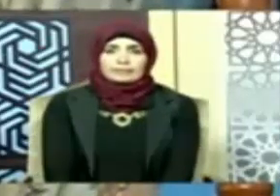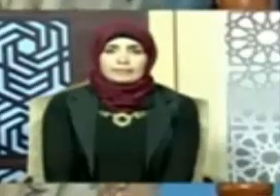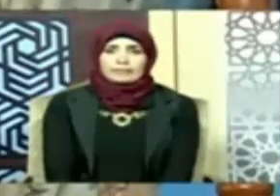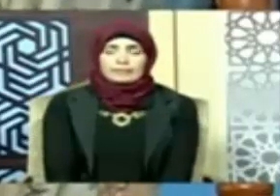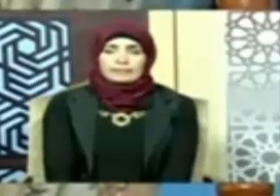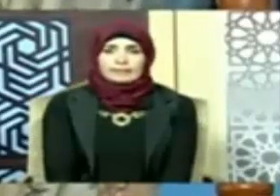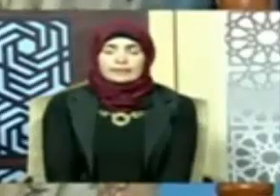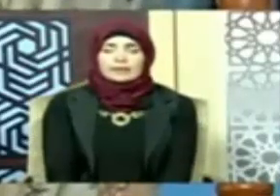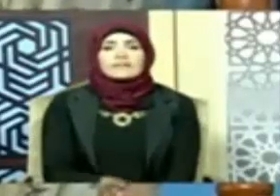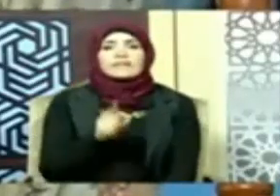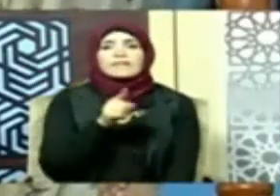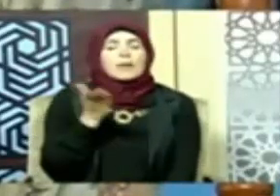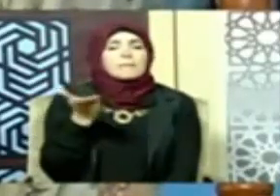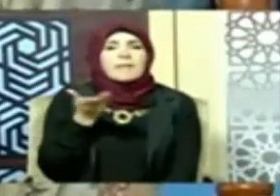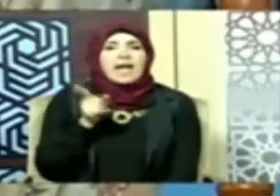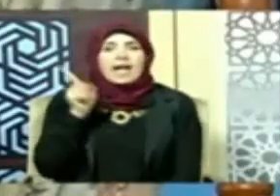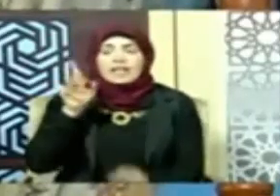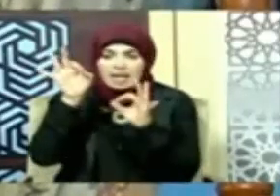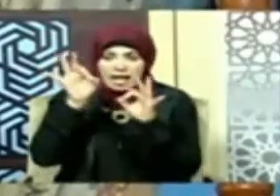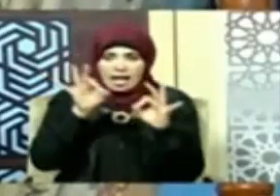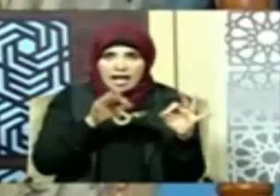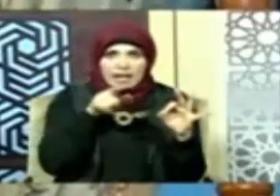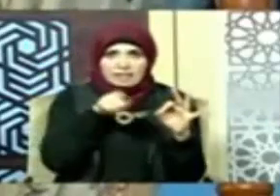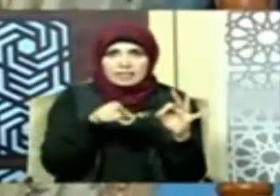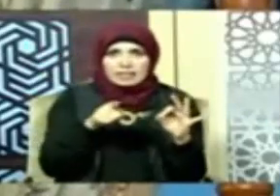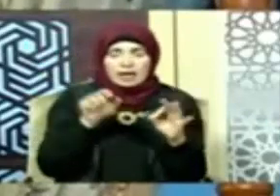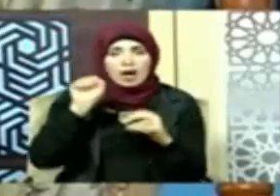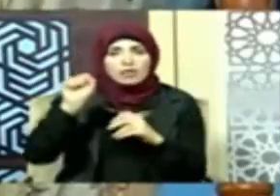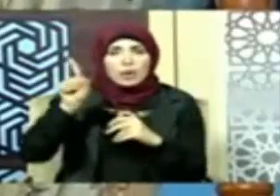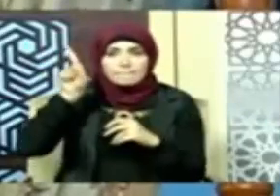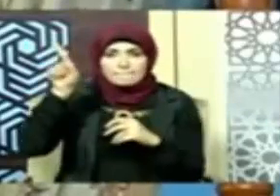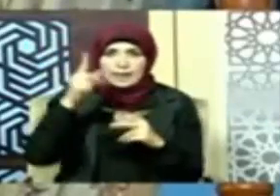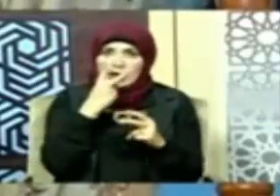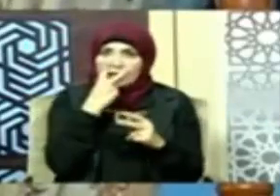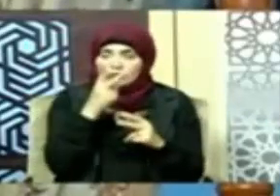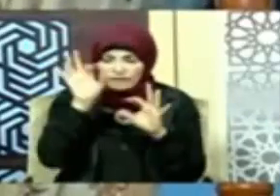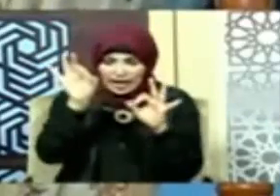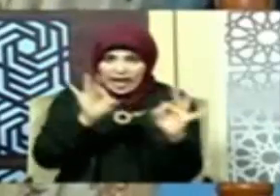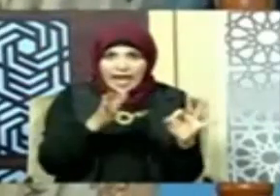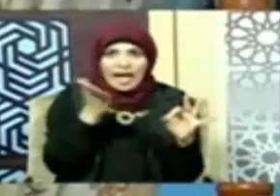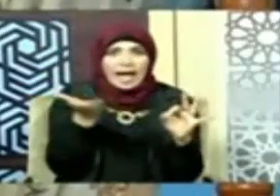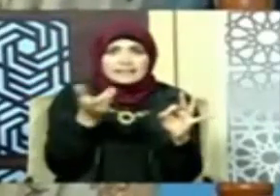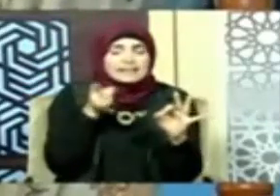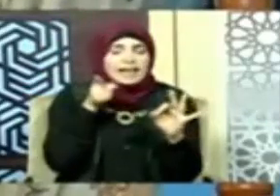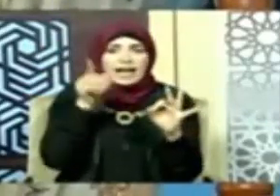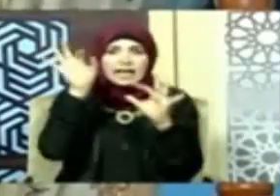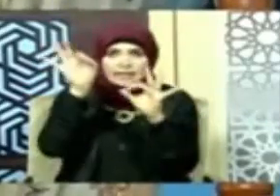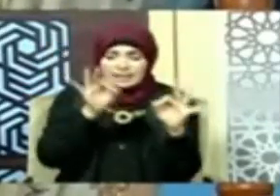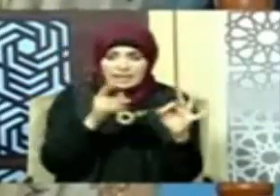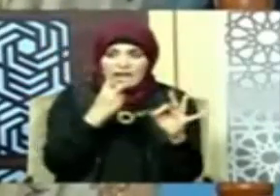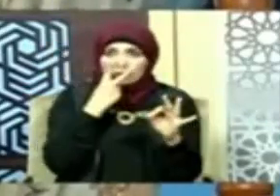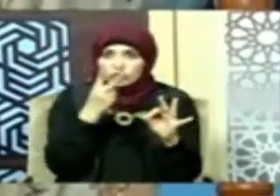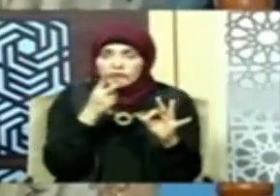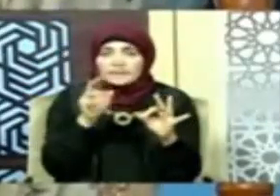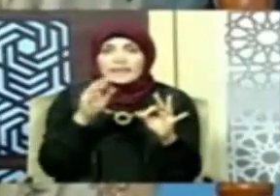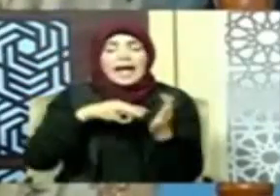فبأي آلاء ربك تتمارى؟ في أي آية من هذه الآيات الثابتة